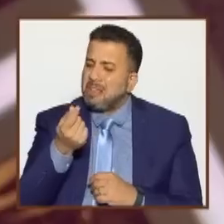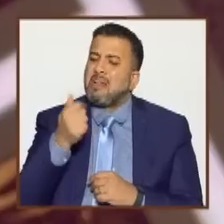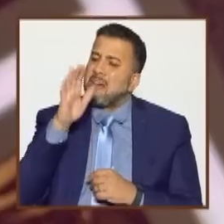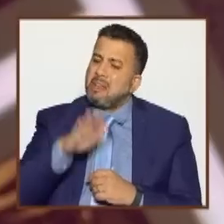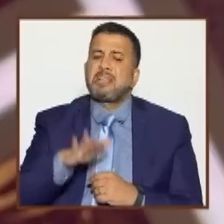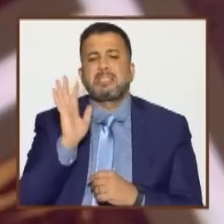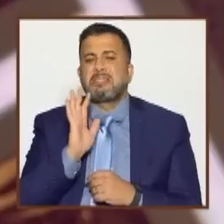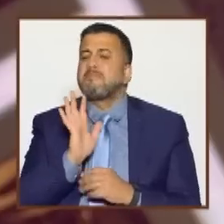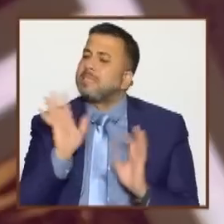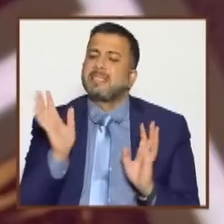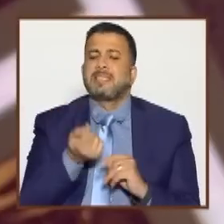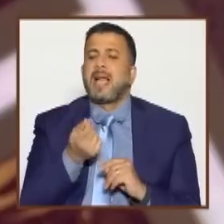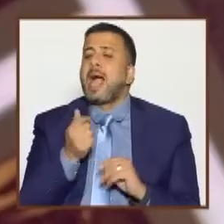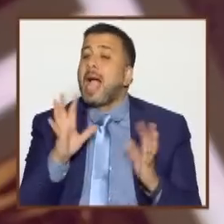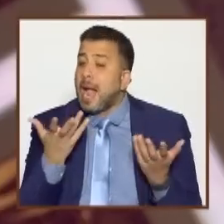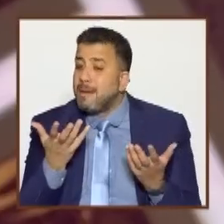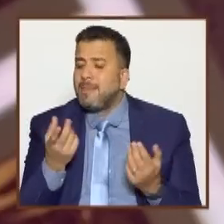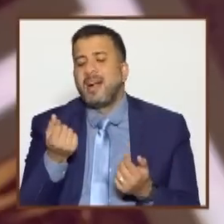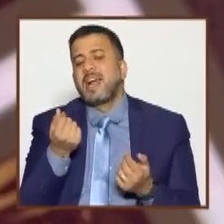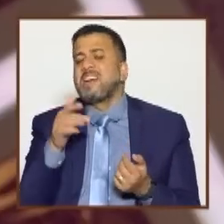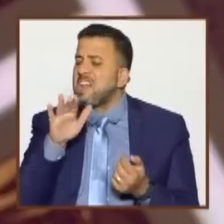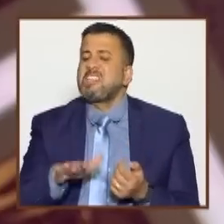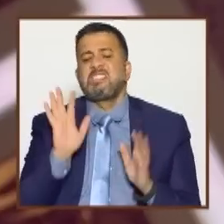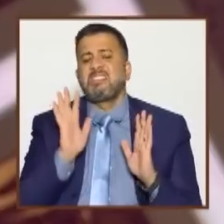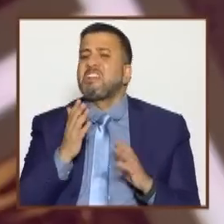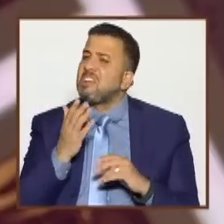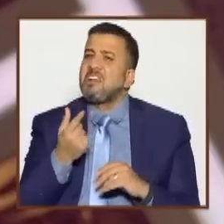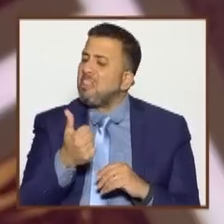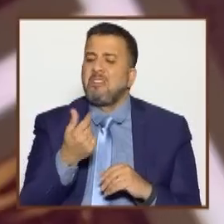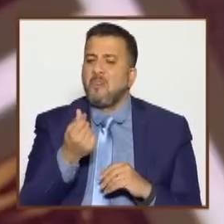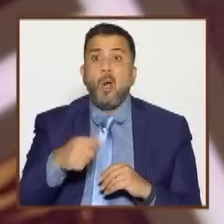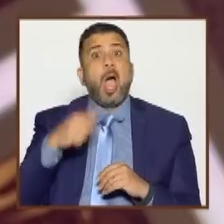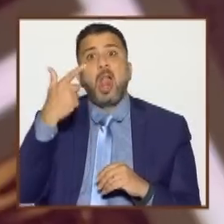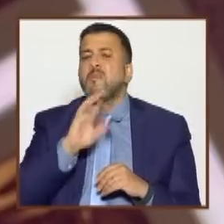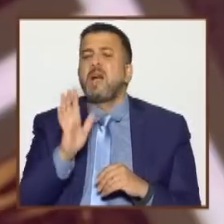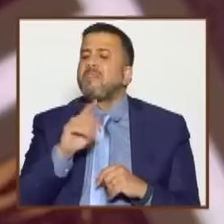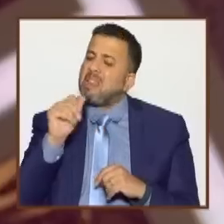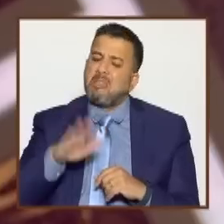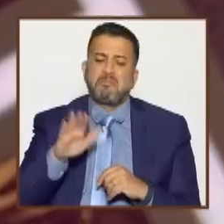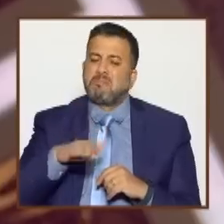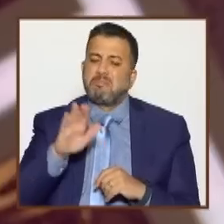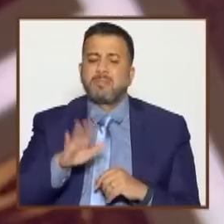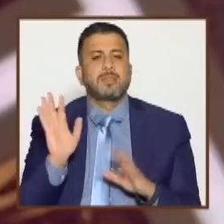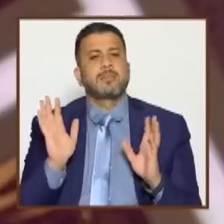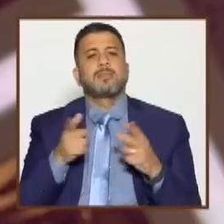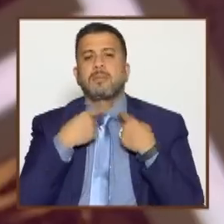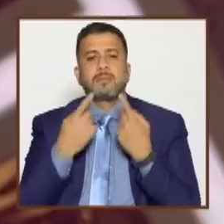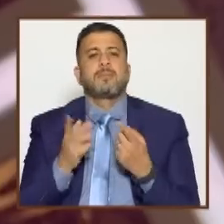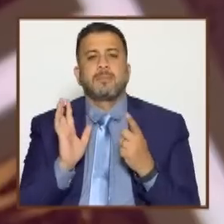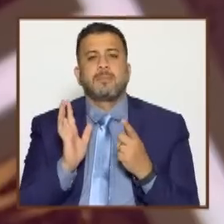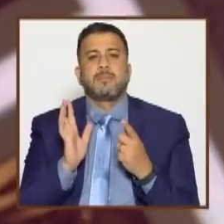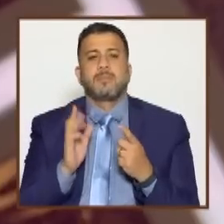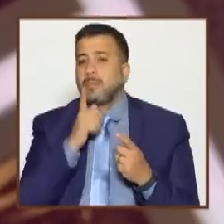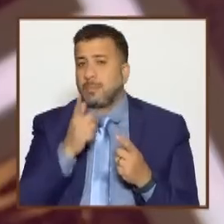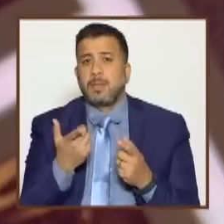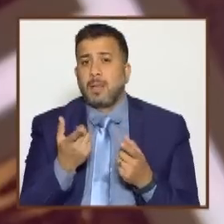بالنسبة في يعني قصدهم يورون بالكلام، رخيص بالنسبة لما يقدمونه للوالدين، لأن لو